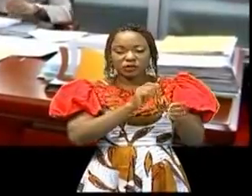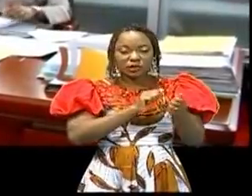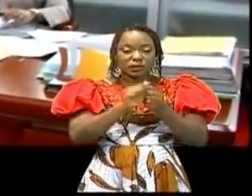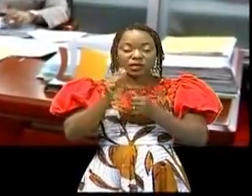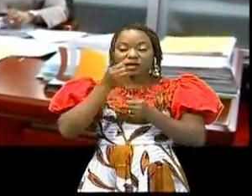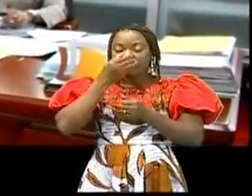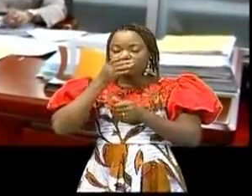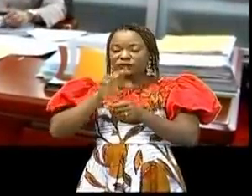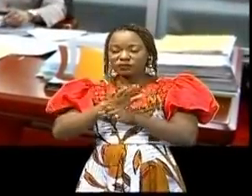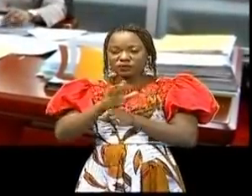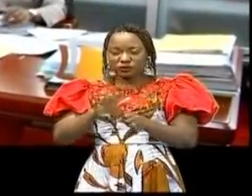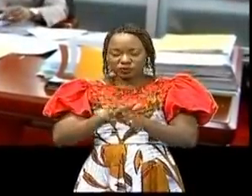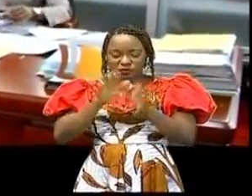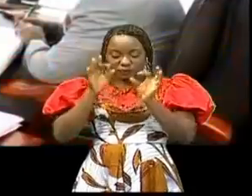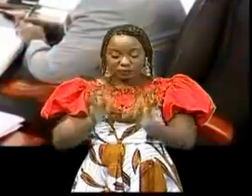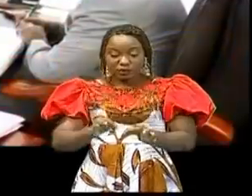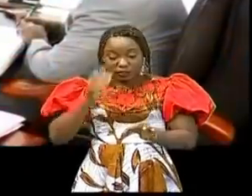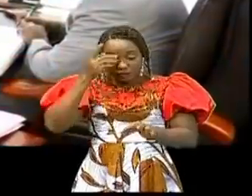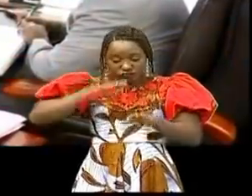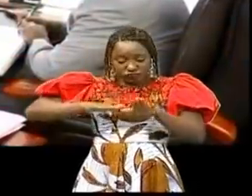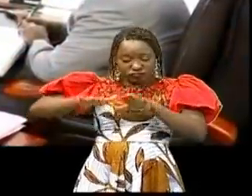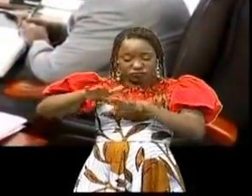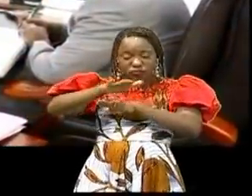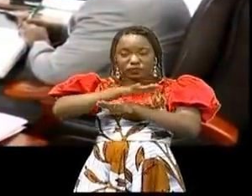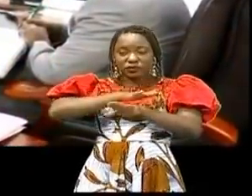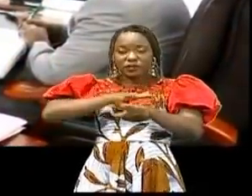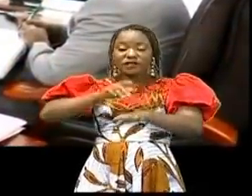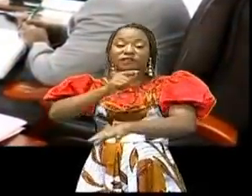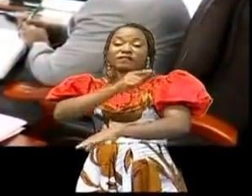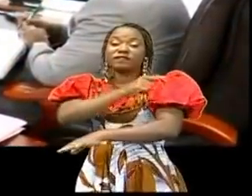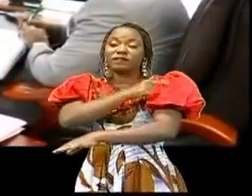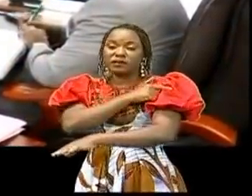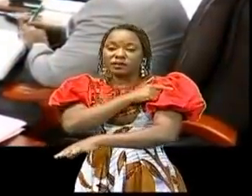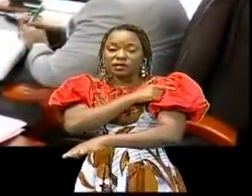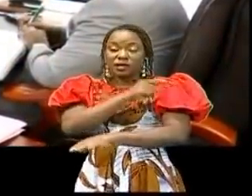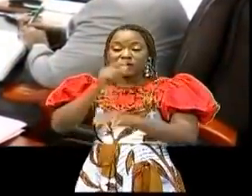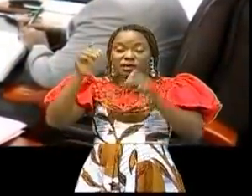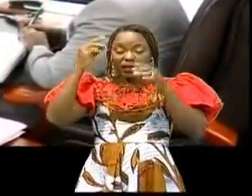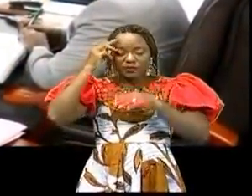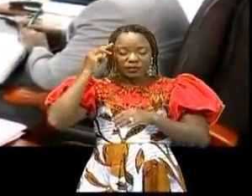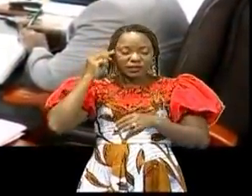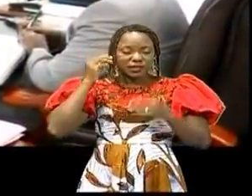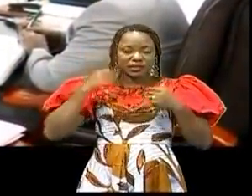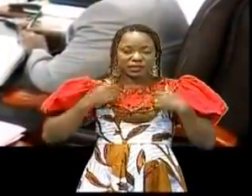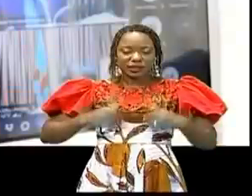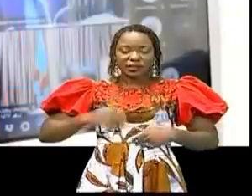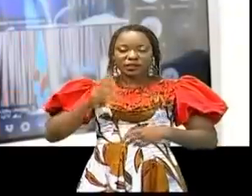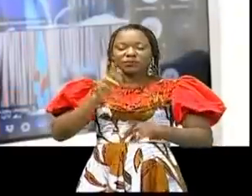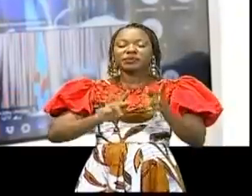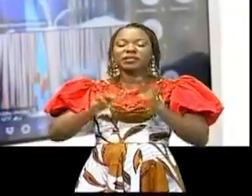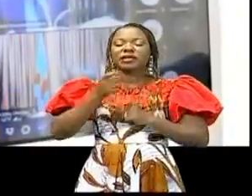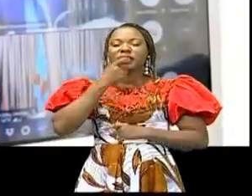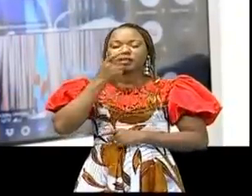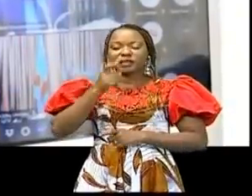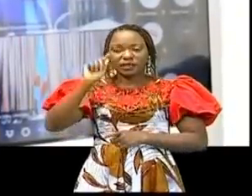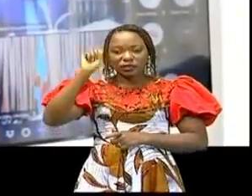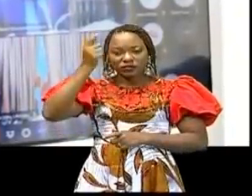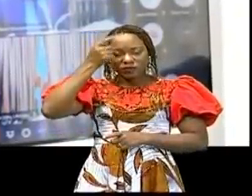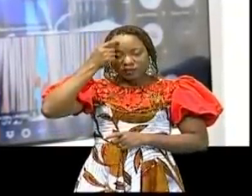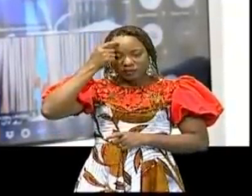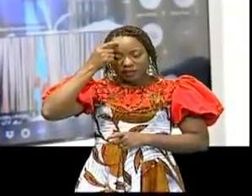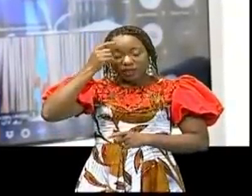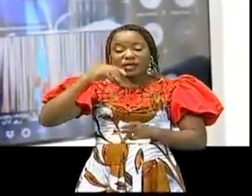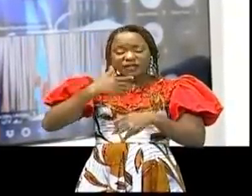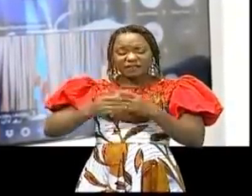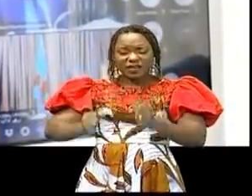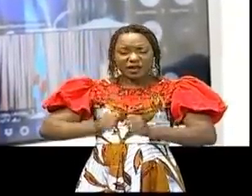le but d'accroître le taux de couverture vaccinale, le ministre de la Santé publique, Hygiène et Prévention a indiqué que le gouvernement œuvre à